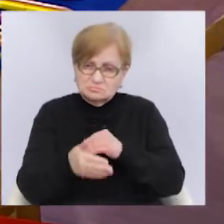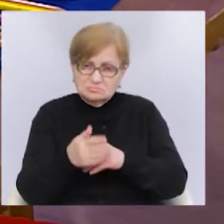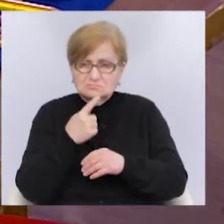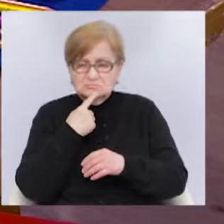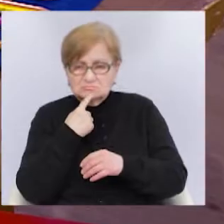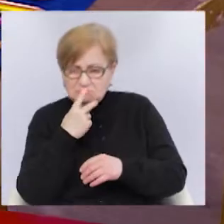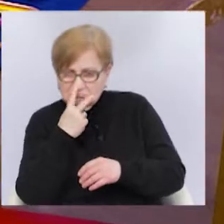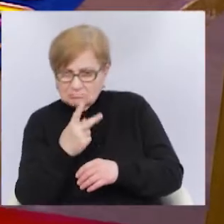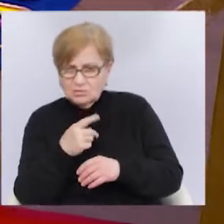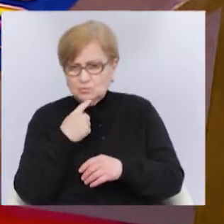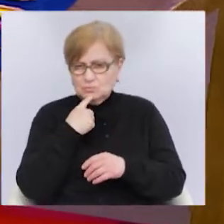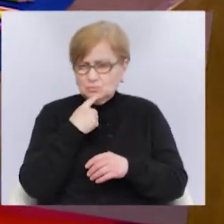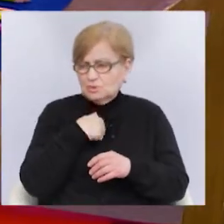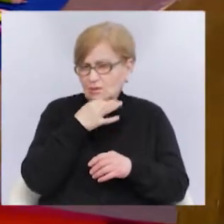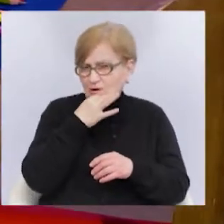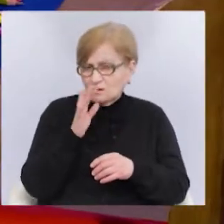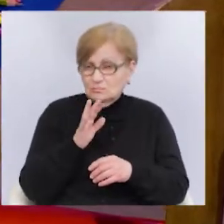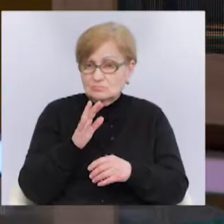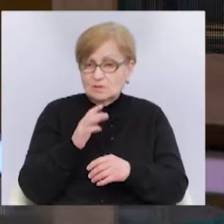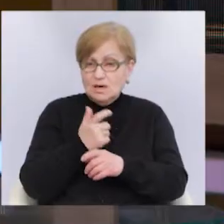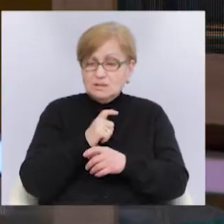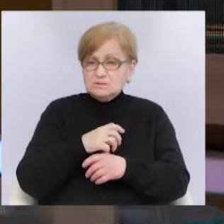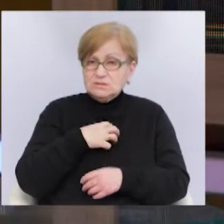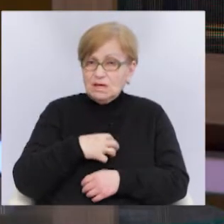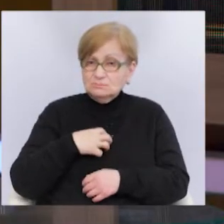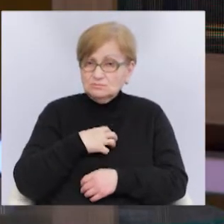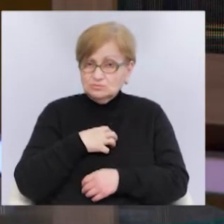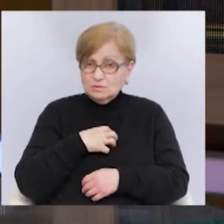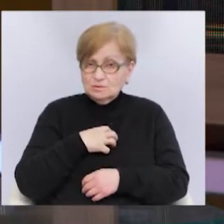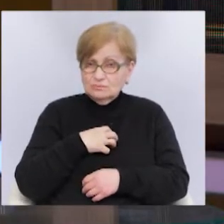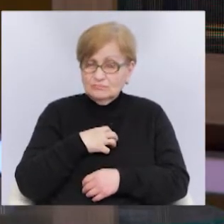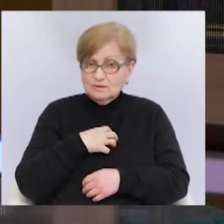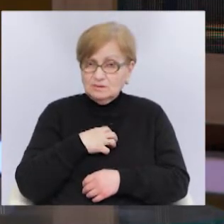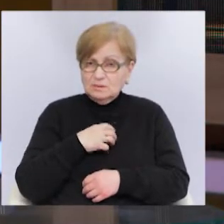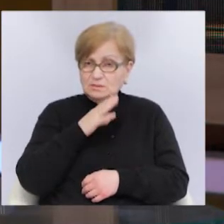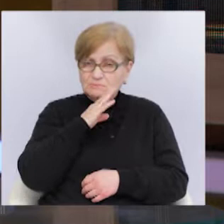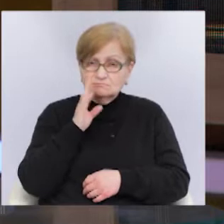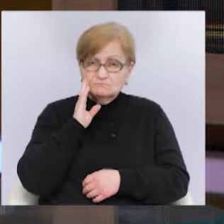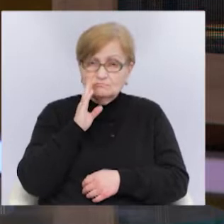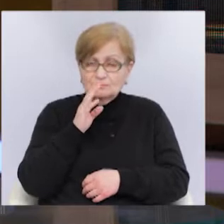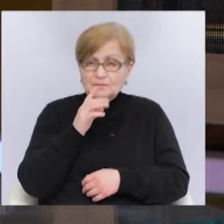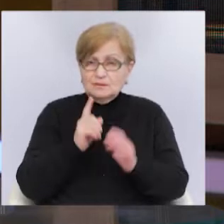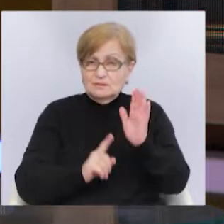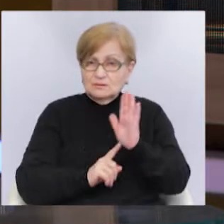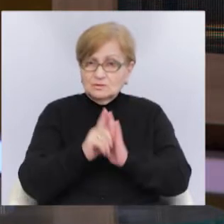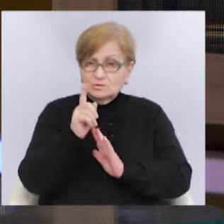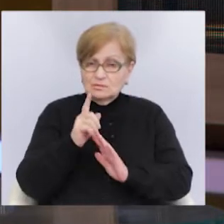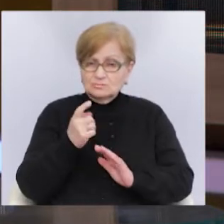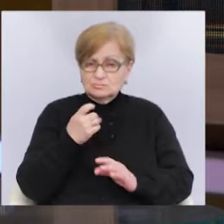რაღაცას ვატყობ, ხო? რაც ძალიან მნიშვნელოვანია ხოლმე, როდესაც მშობელი იწყებს